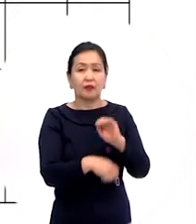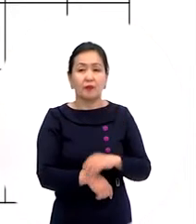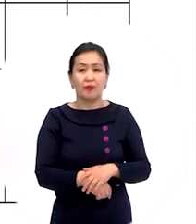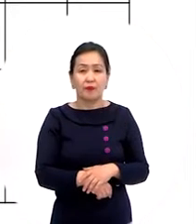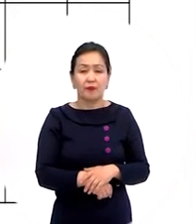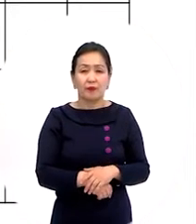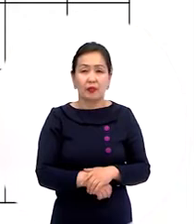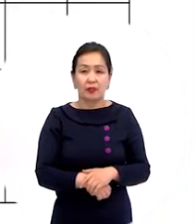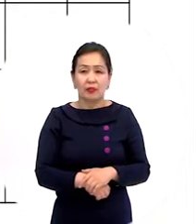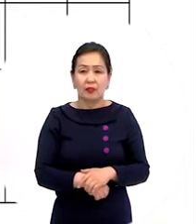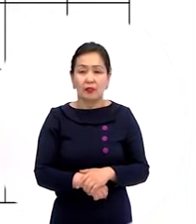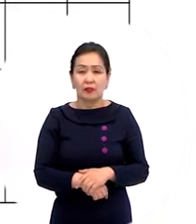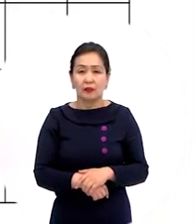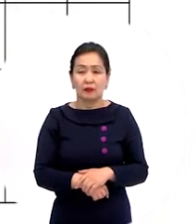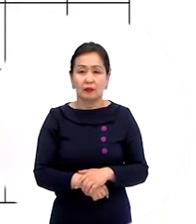тэмдэглээрэй.